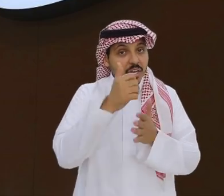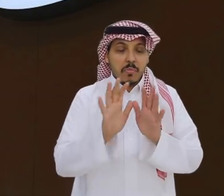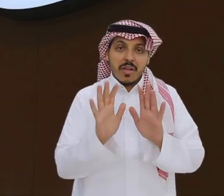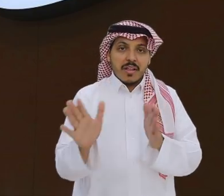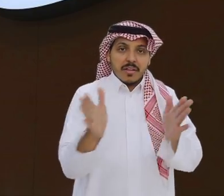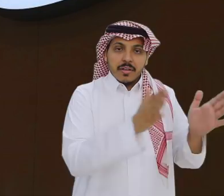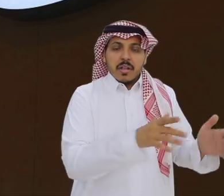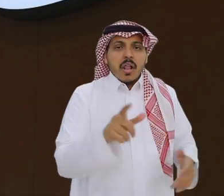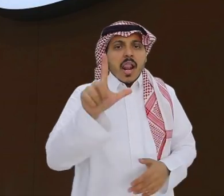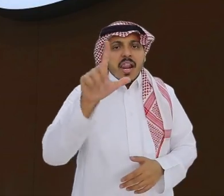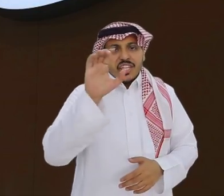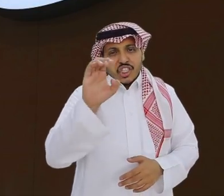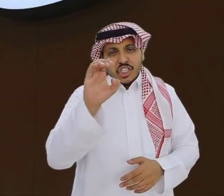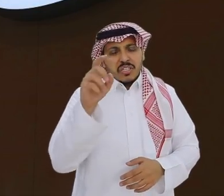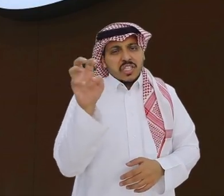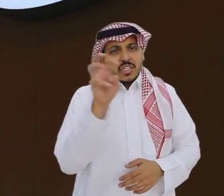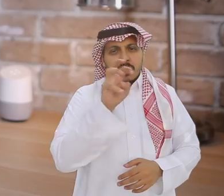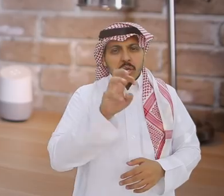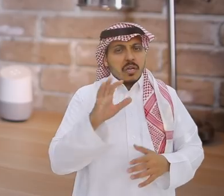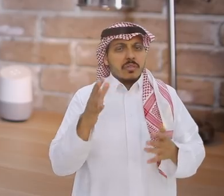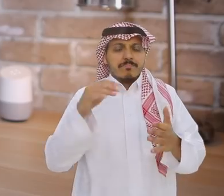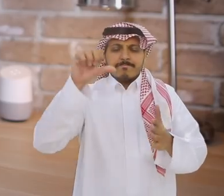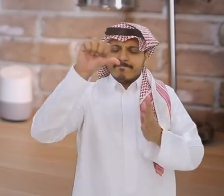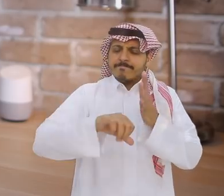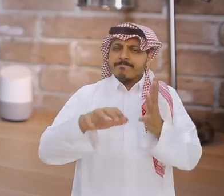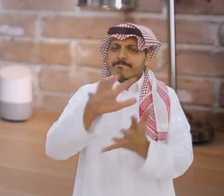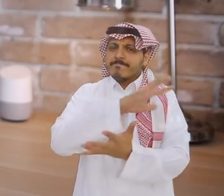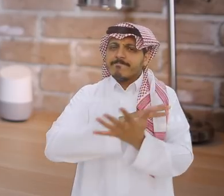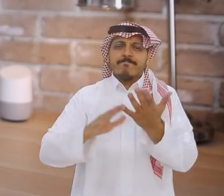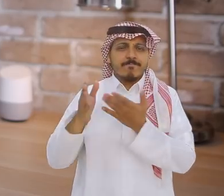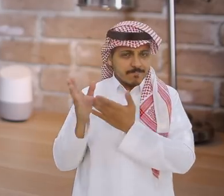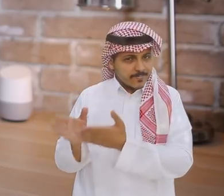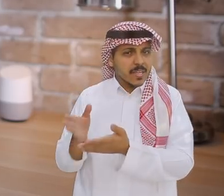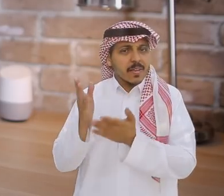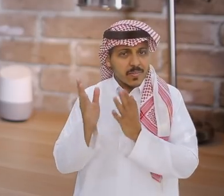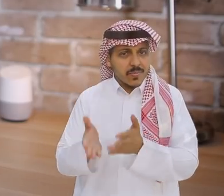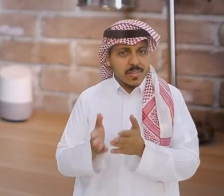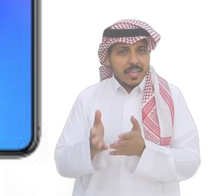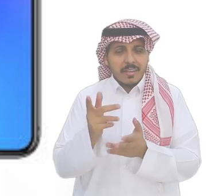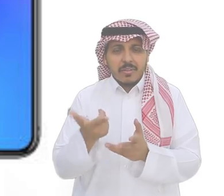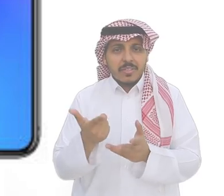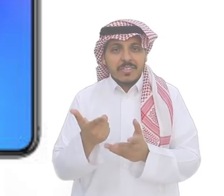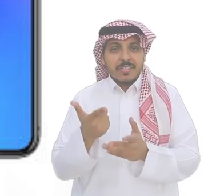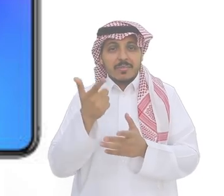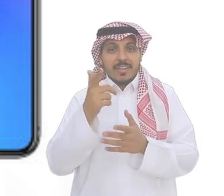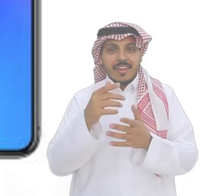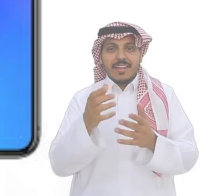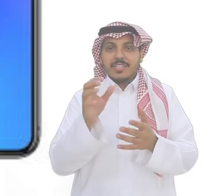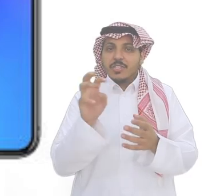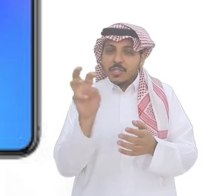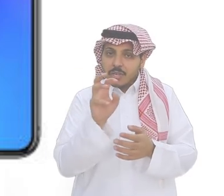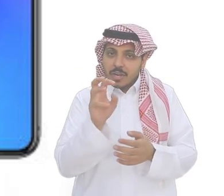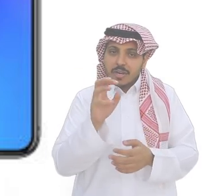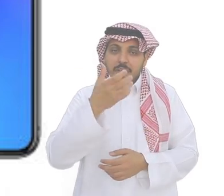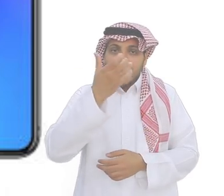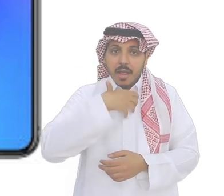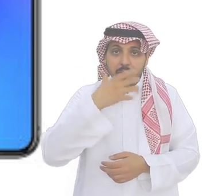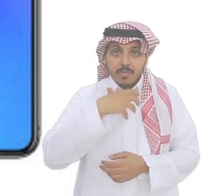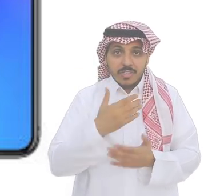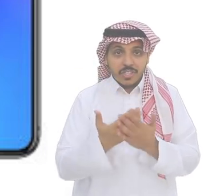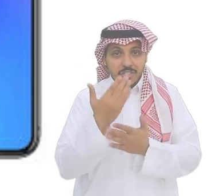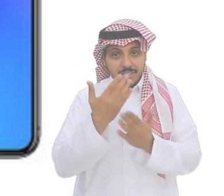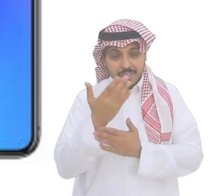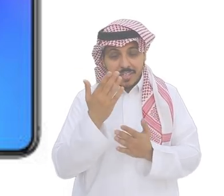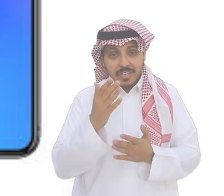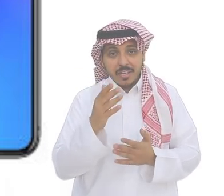واضح أنها طايحة في مشكلة علشان إنتاج الشاشات اللي تحتاجها شركة أبل للآيفونات الجديدة. واحد من الآيفونات الجديدة